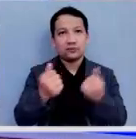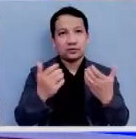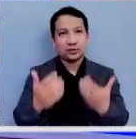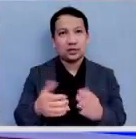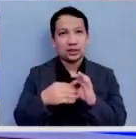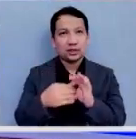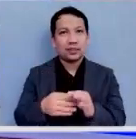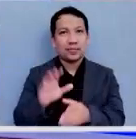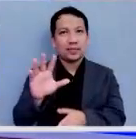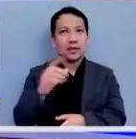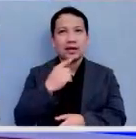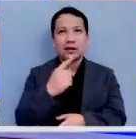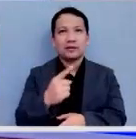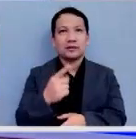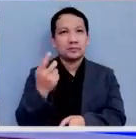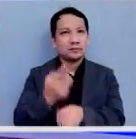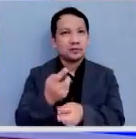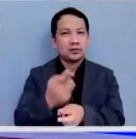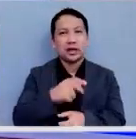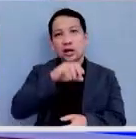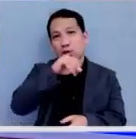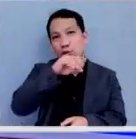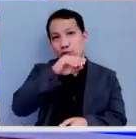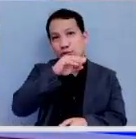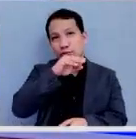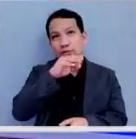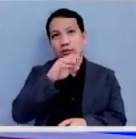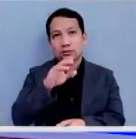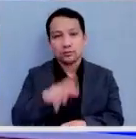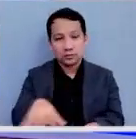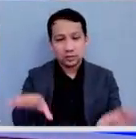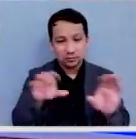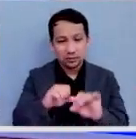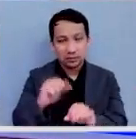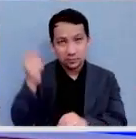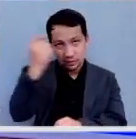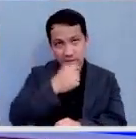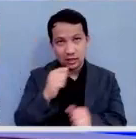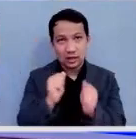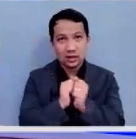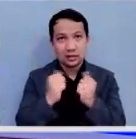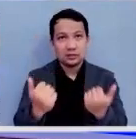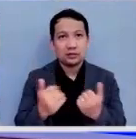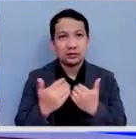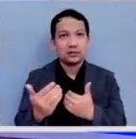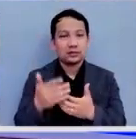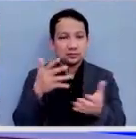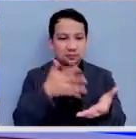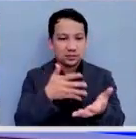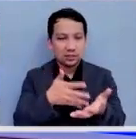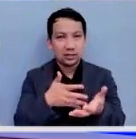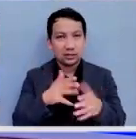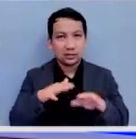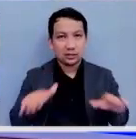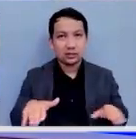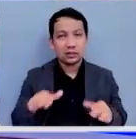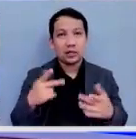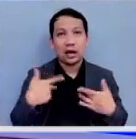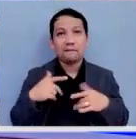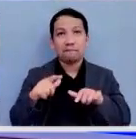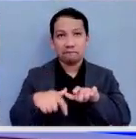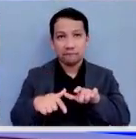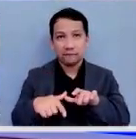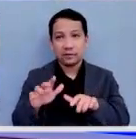Administration. Hindi raw naging madali para kay Lola ang makapagtapos, lalo't pinagsabay niya ang pag-aalaga sa anak na may special needs at